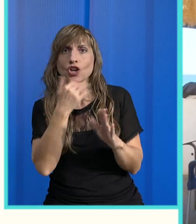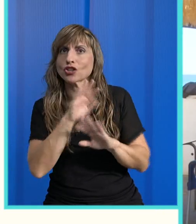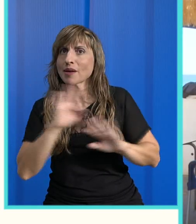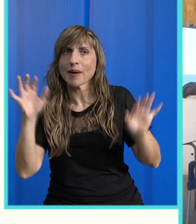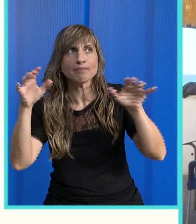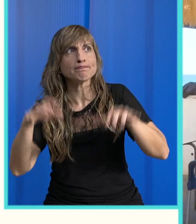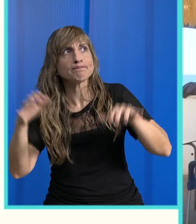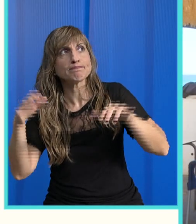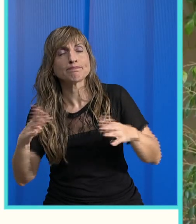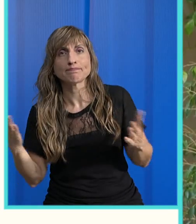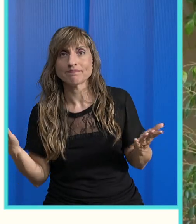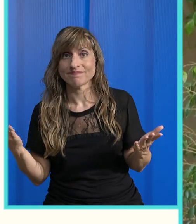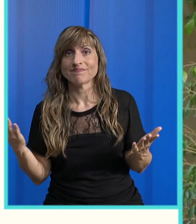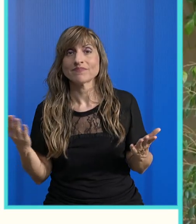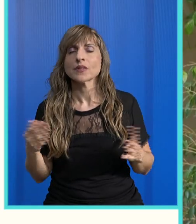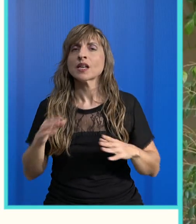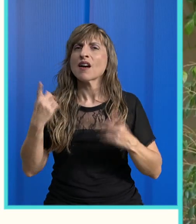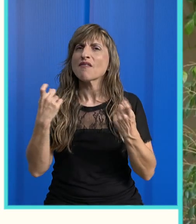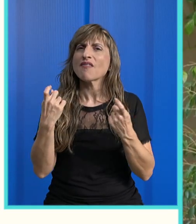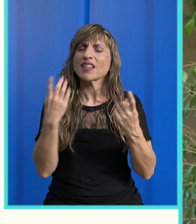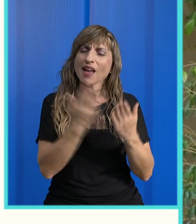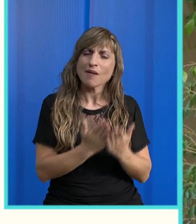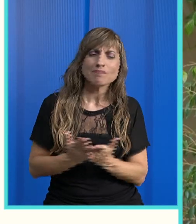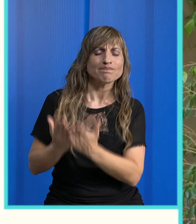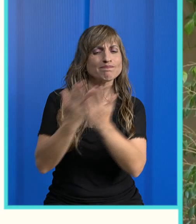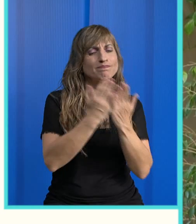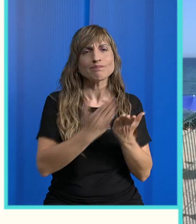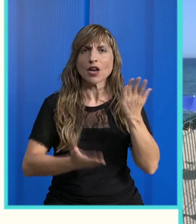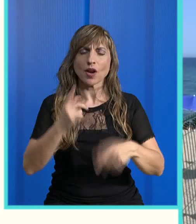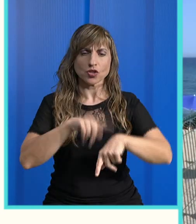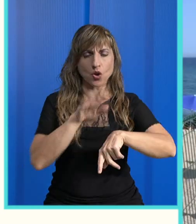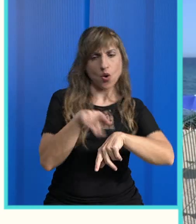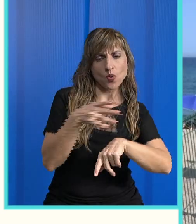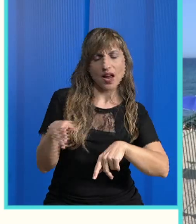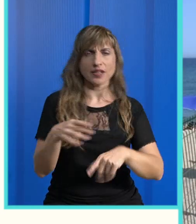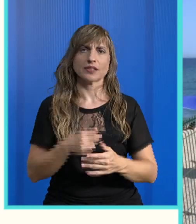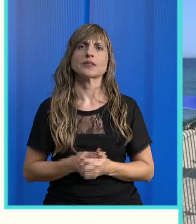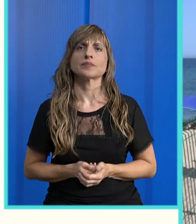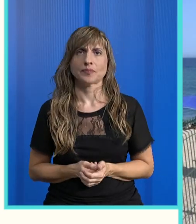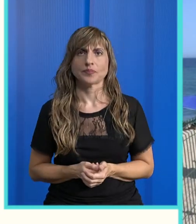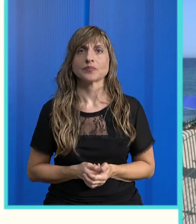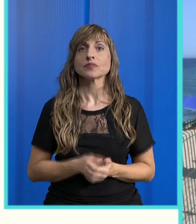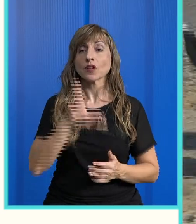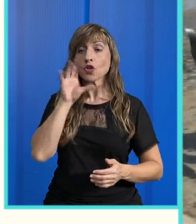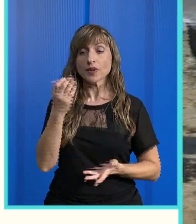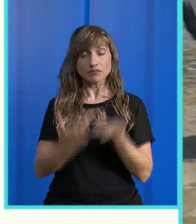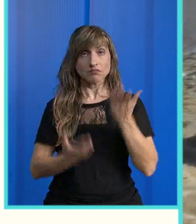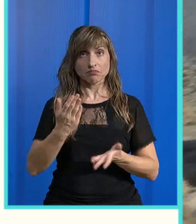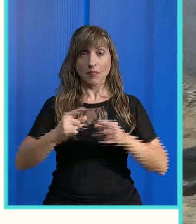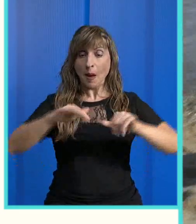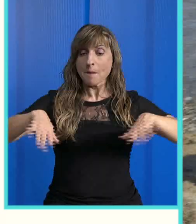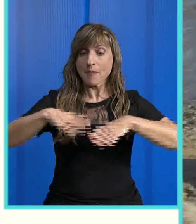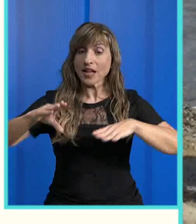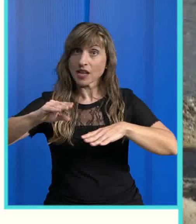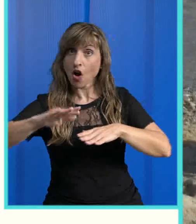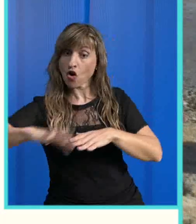això també s'ha de tenir en compte però s'ha de fer una valoració general horaris... Des del govern també fan un balanç positiu de la platja per a gossos